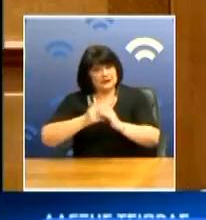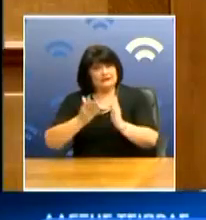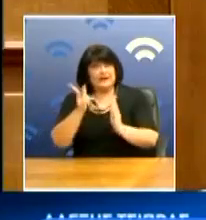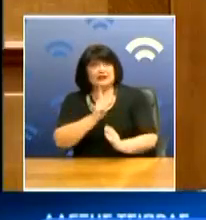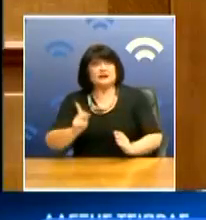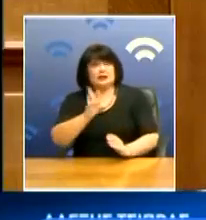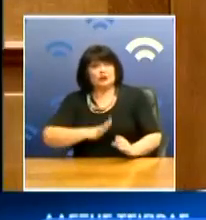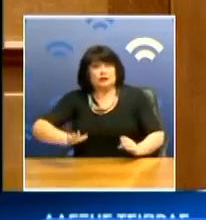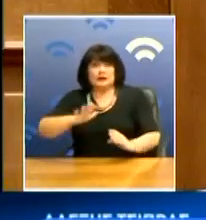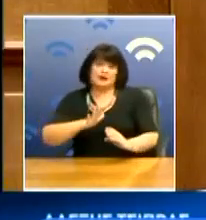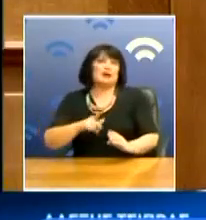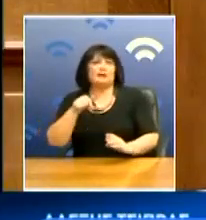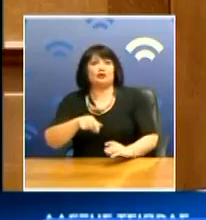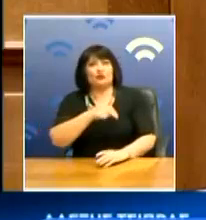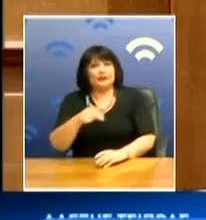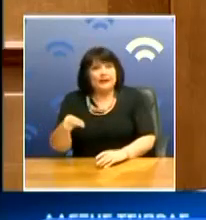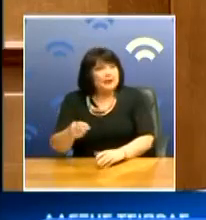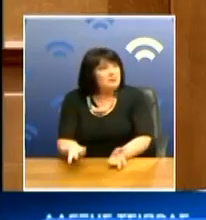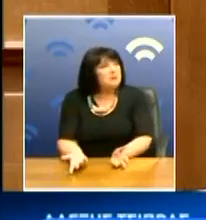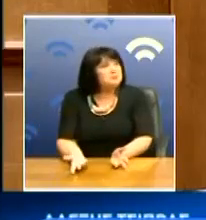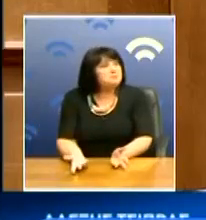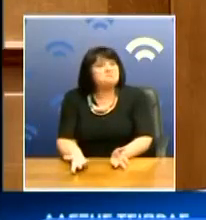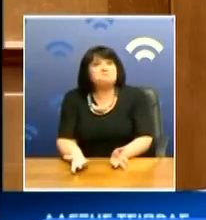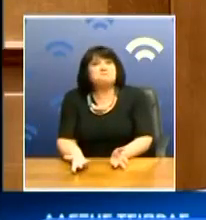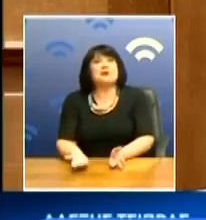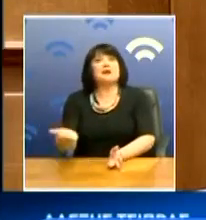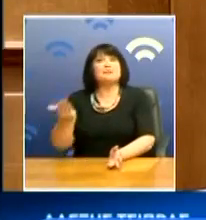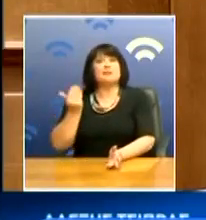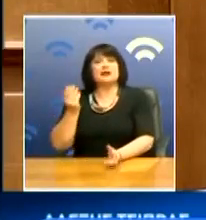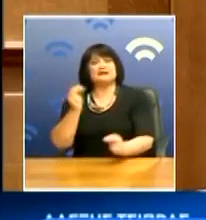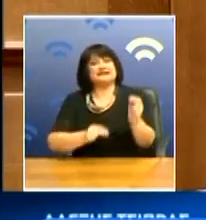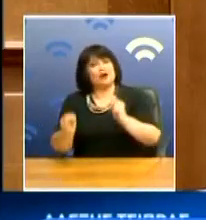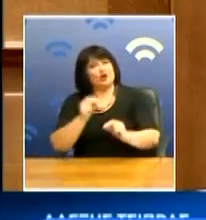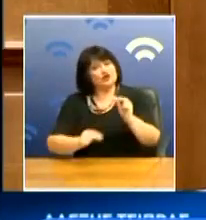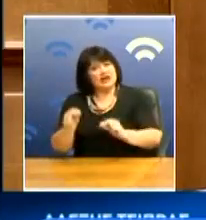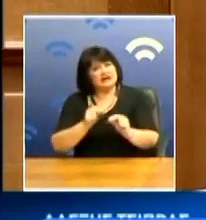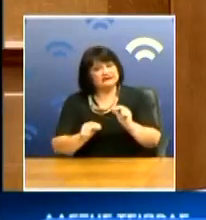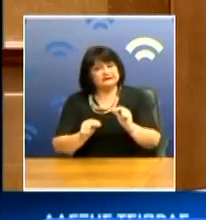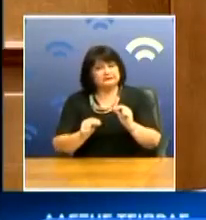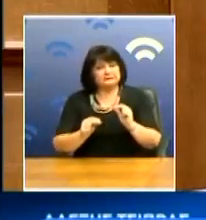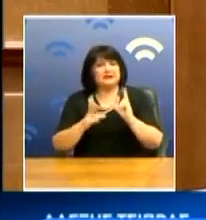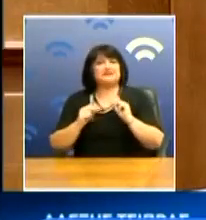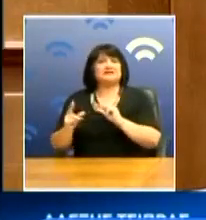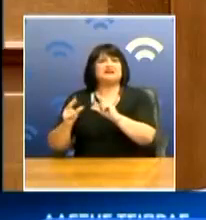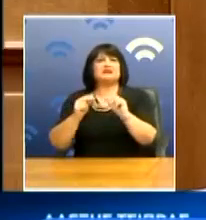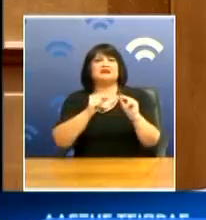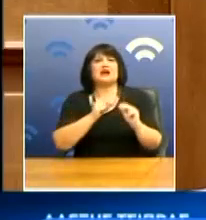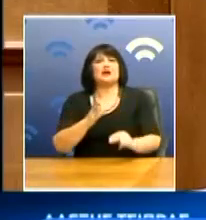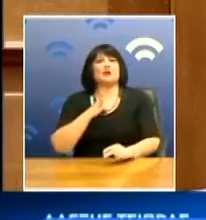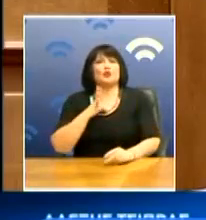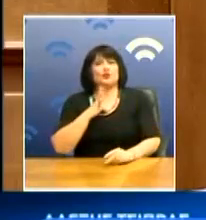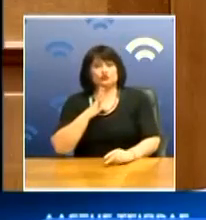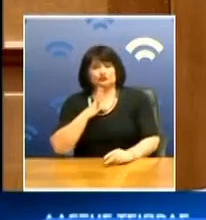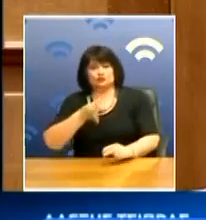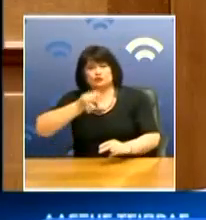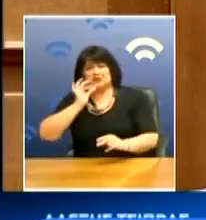ενός εξωγενούς παράγοντα όπως η πανδημία. Όλα αυτά τα καταλαβαίνουν. Ο κύριος Τσίπρας λοιπόν προσπαθεί να φτιάξει ένα αφήγημα το οποίο δεν του βγαίνει. Δεν